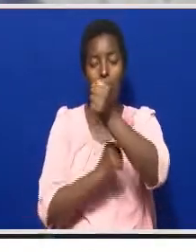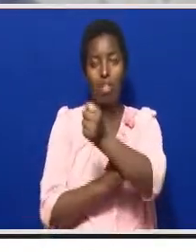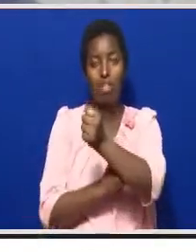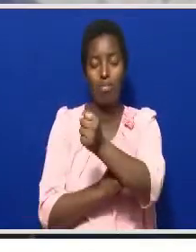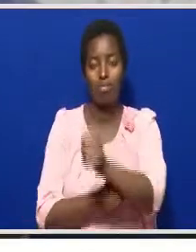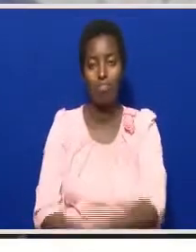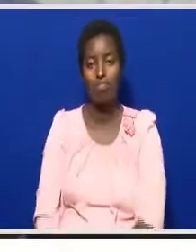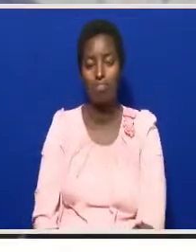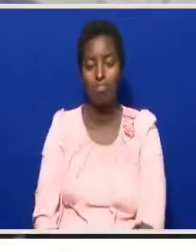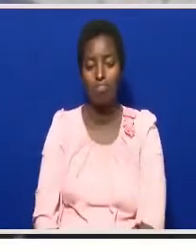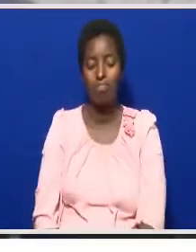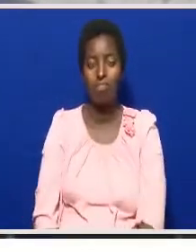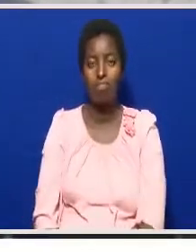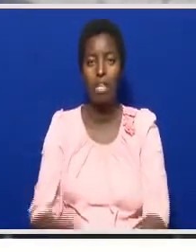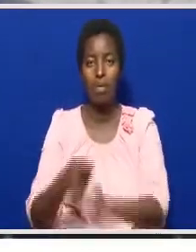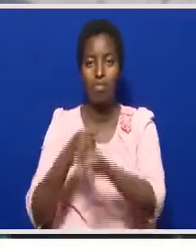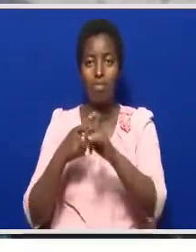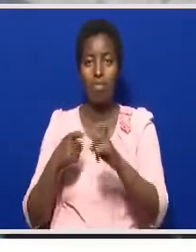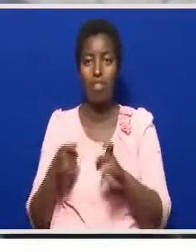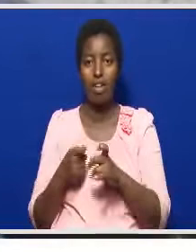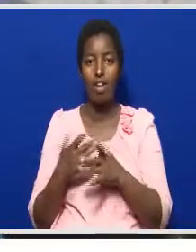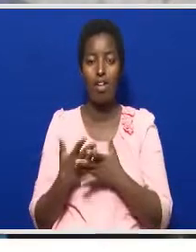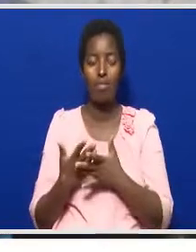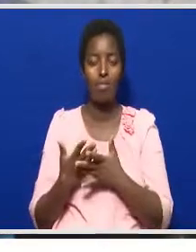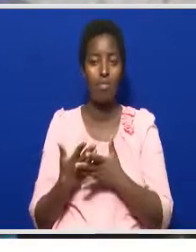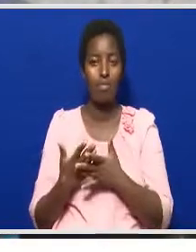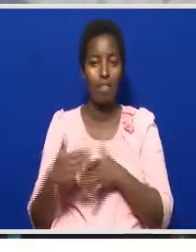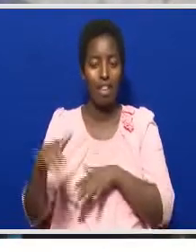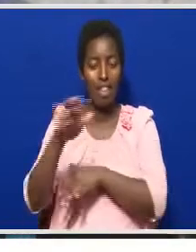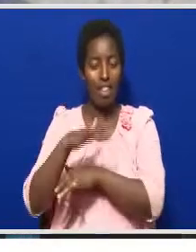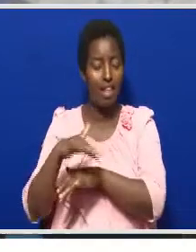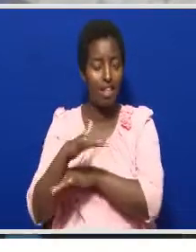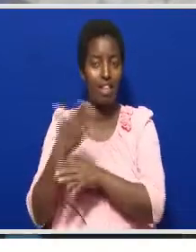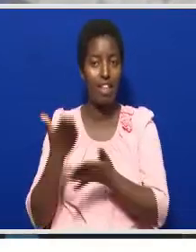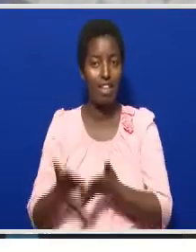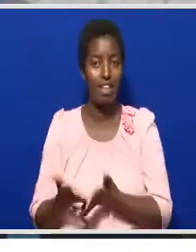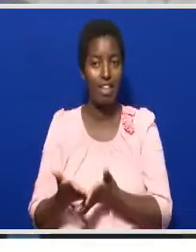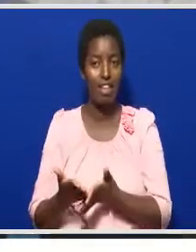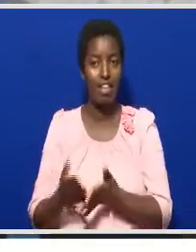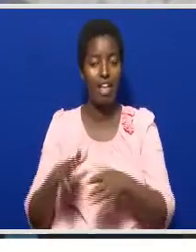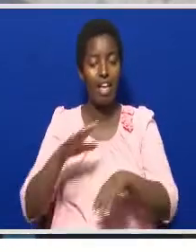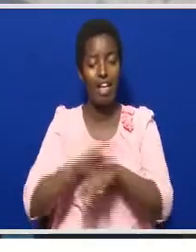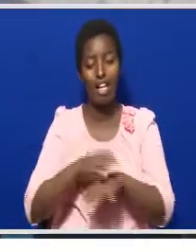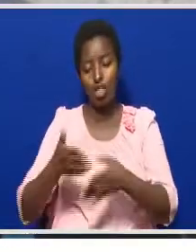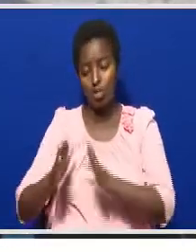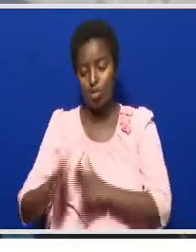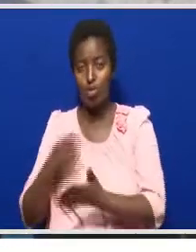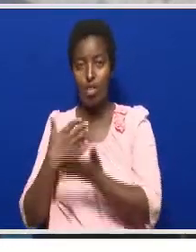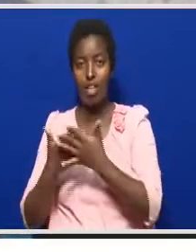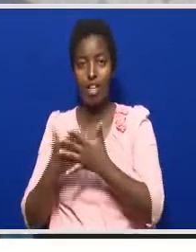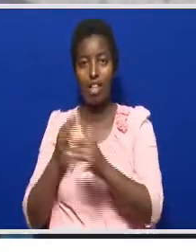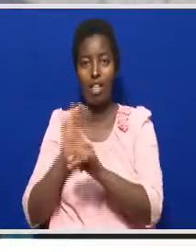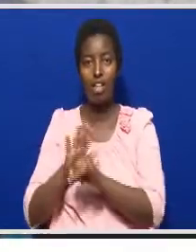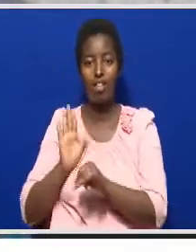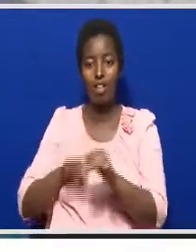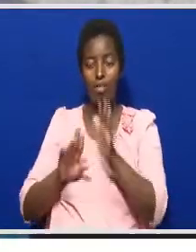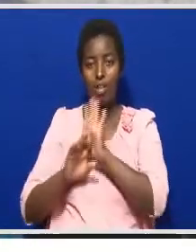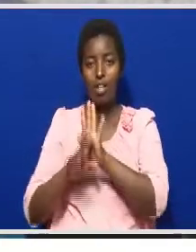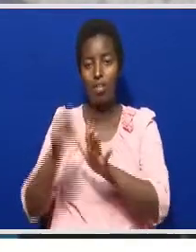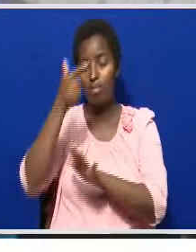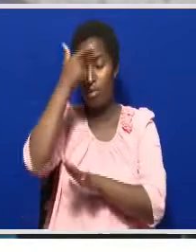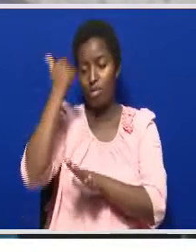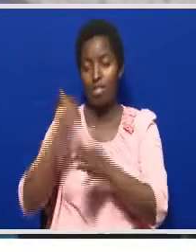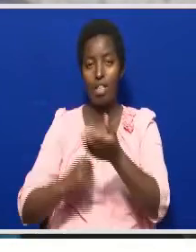Naitwa Gabriel Masharia, nimetoka Pasenga. Na ninatoa nafasi kutoa shukrani zangu kwa mama county, maana